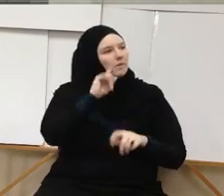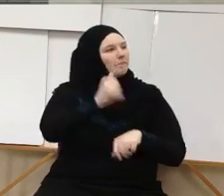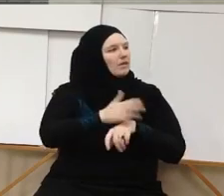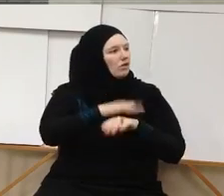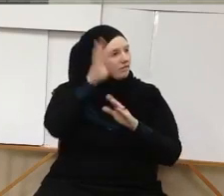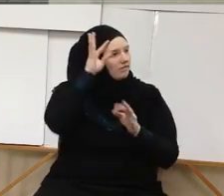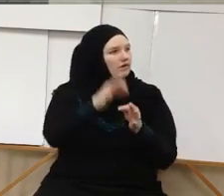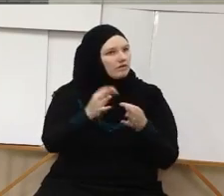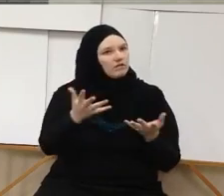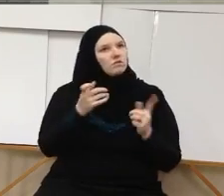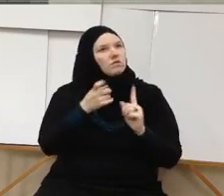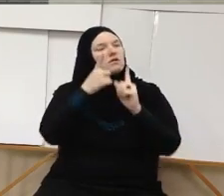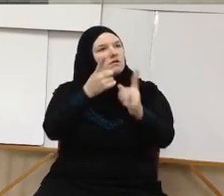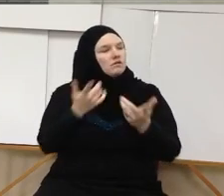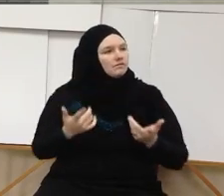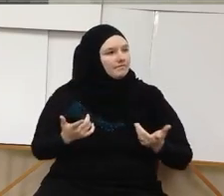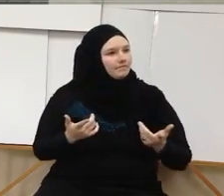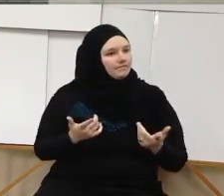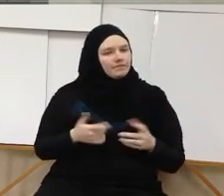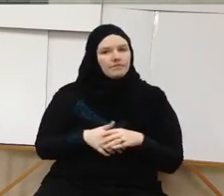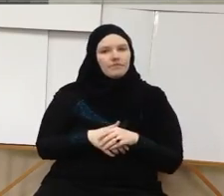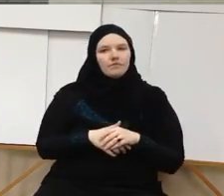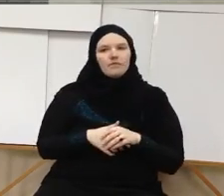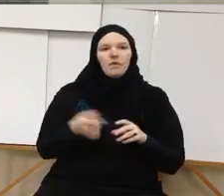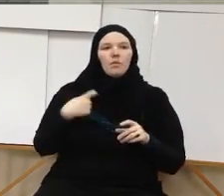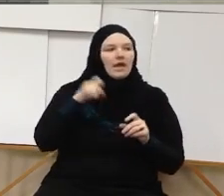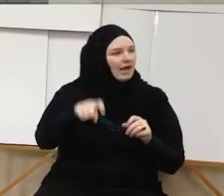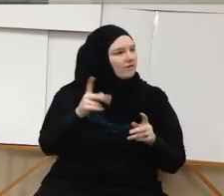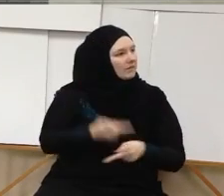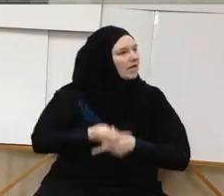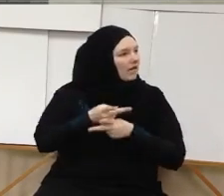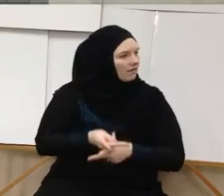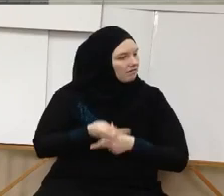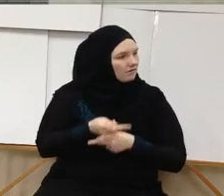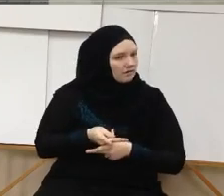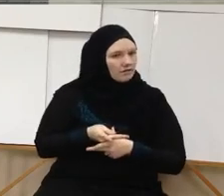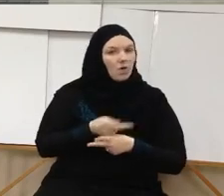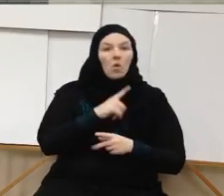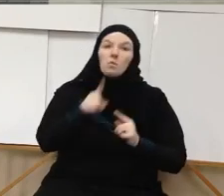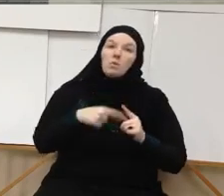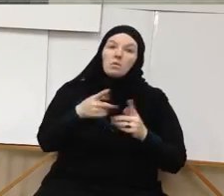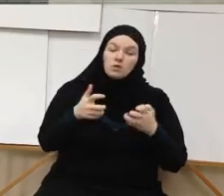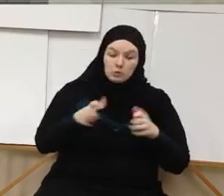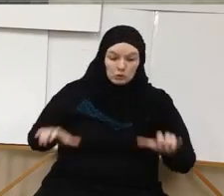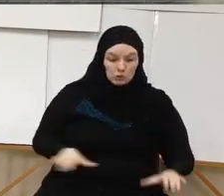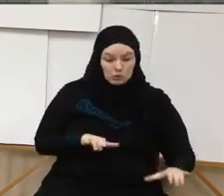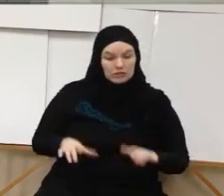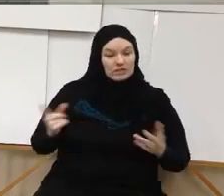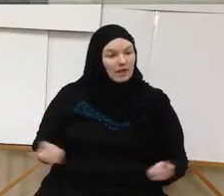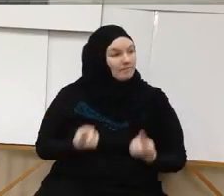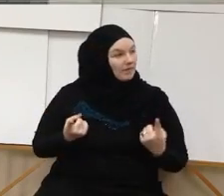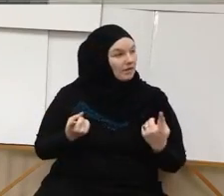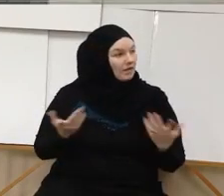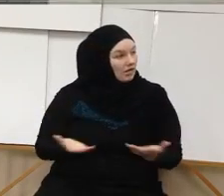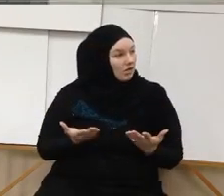لَهَا سَعْيَهَا وَهُوَ مُؤْمِنٌ. So we have to be careful that even when we do something, that